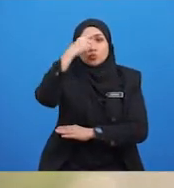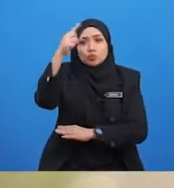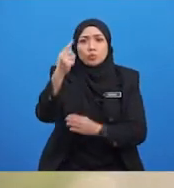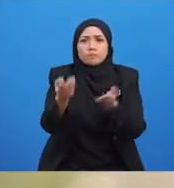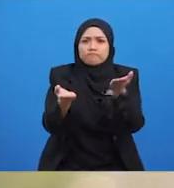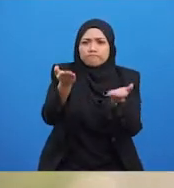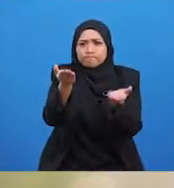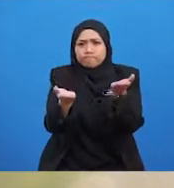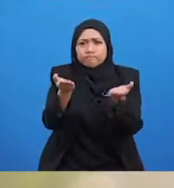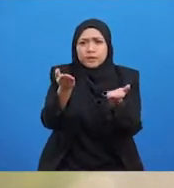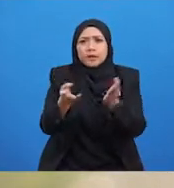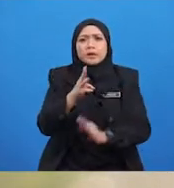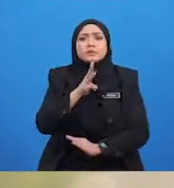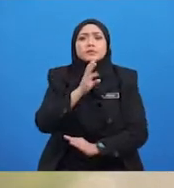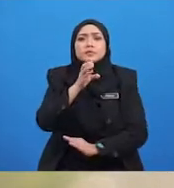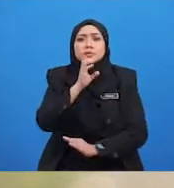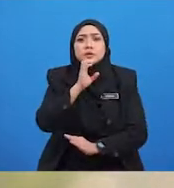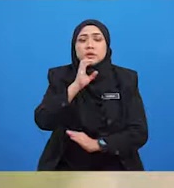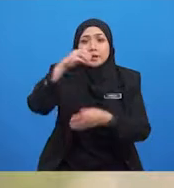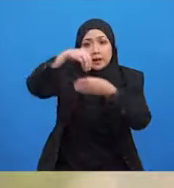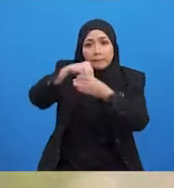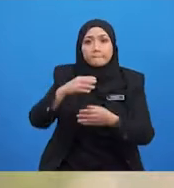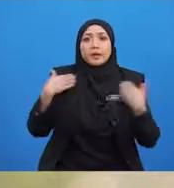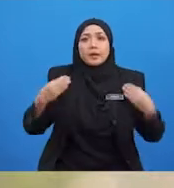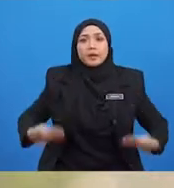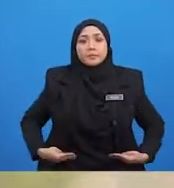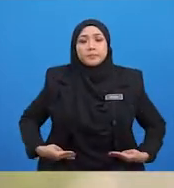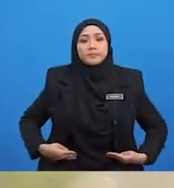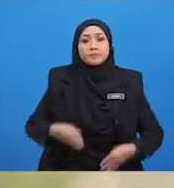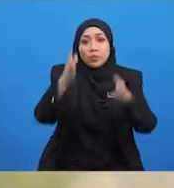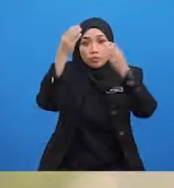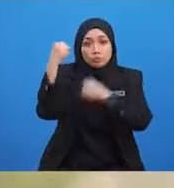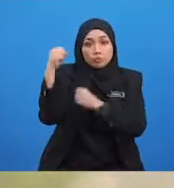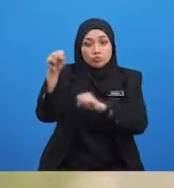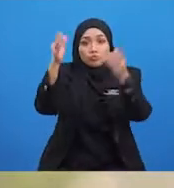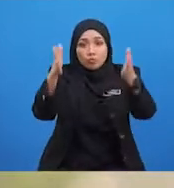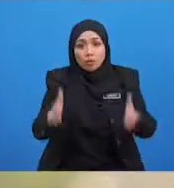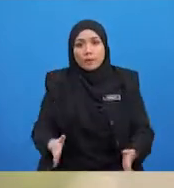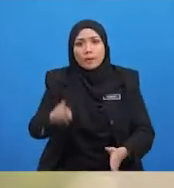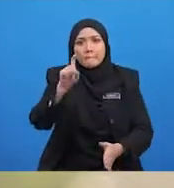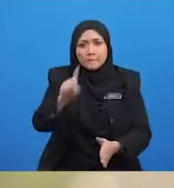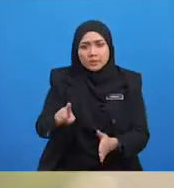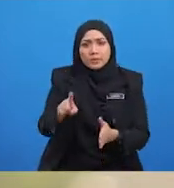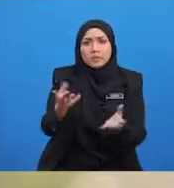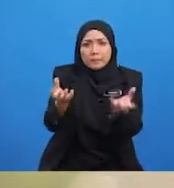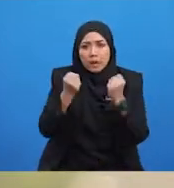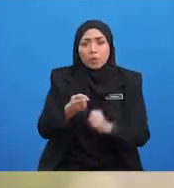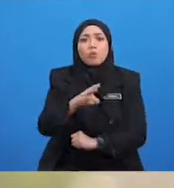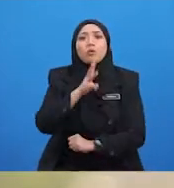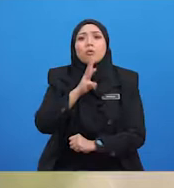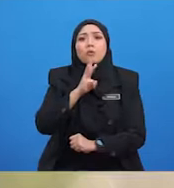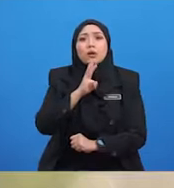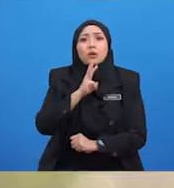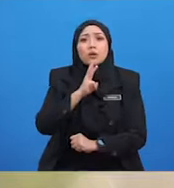Atlet memerlukan pengambilan air yang lebih banyak, terutamanya bagi